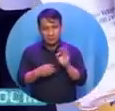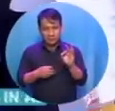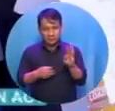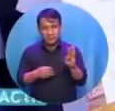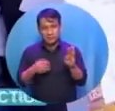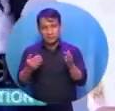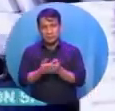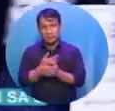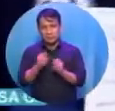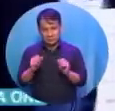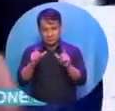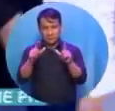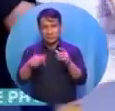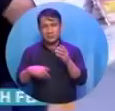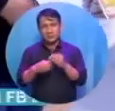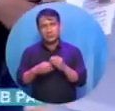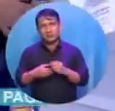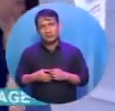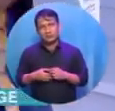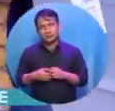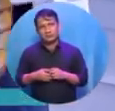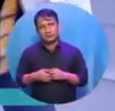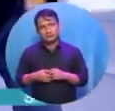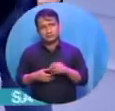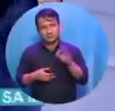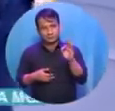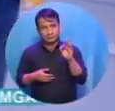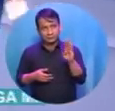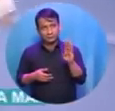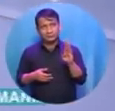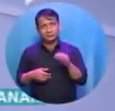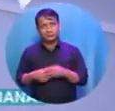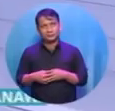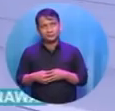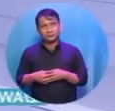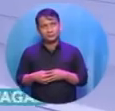Facebook. Boom. Ayan. Okay, Facebook,